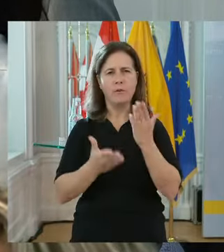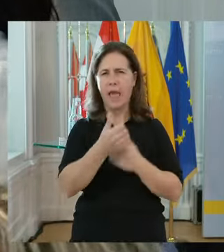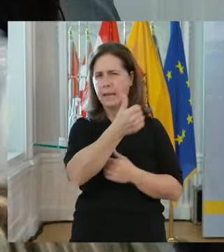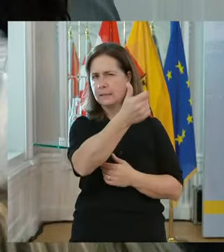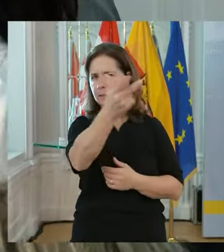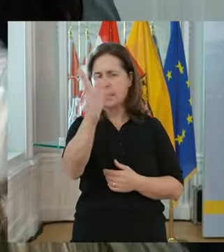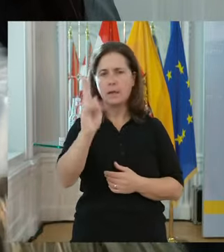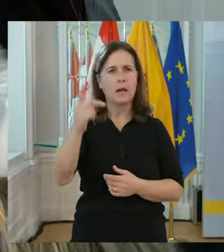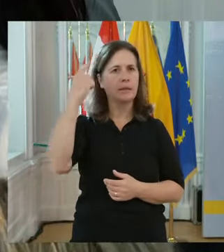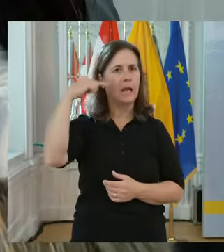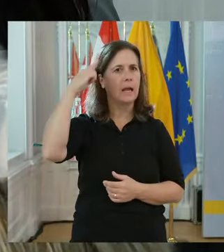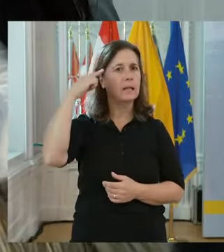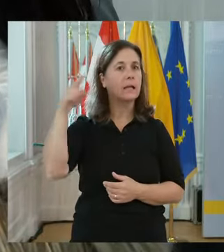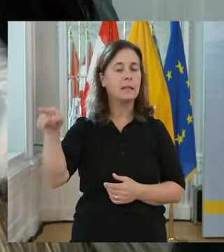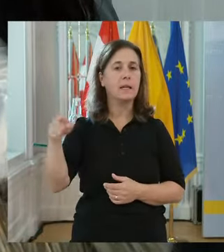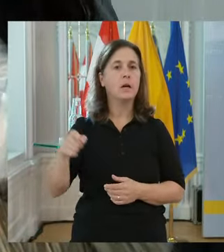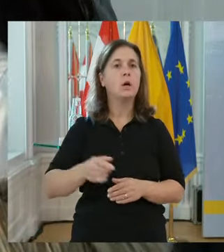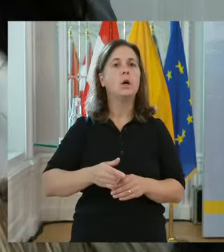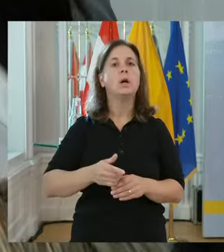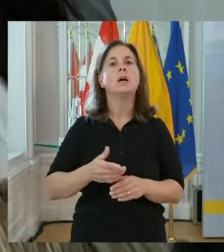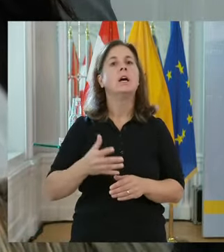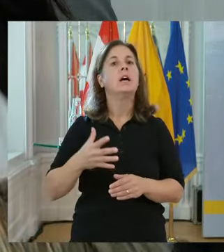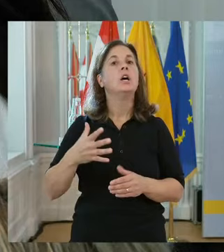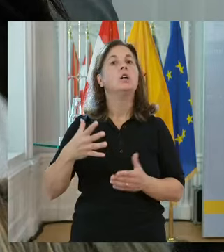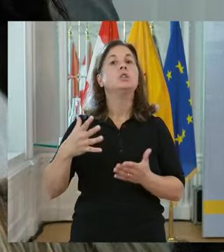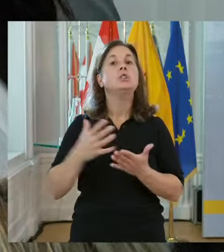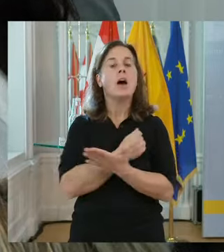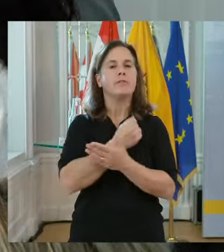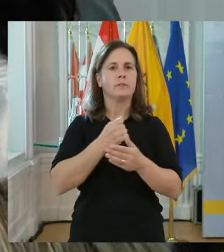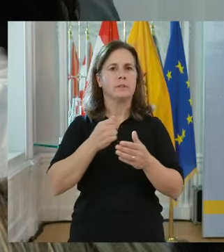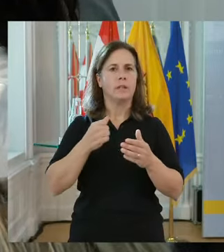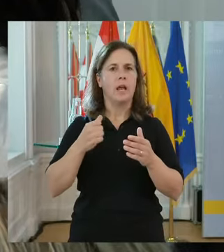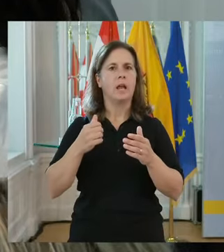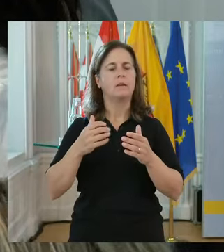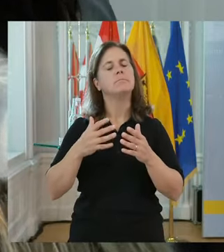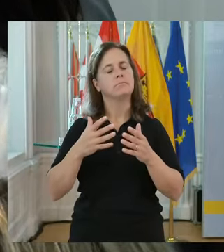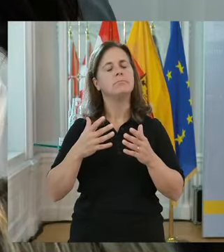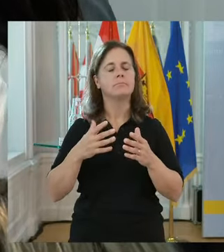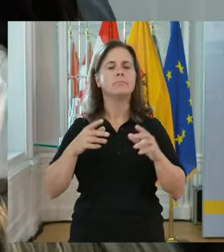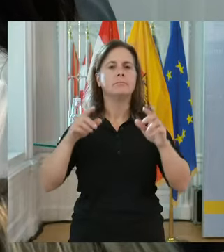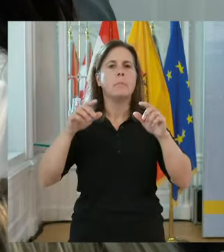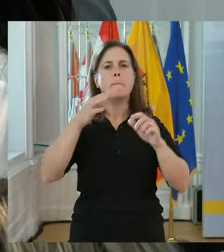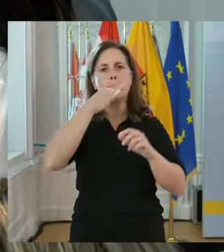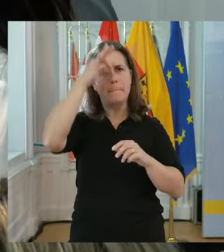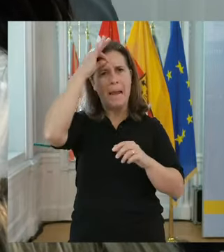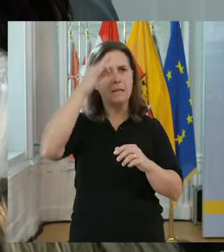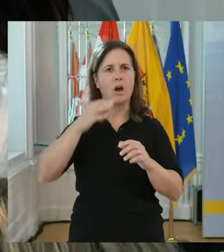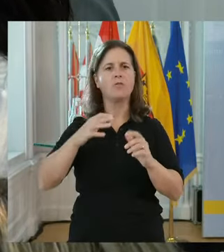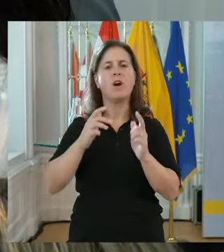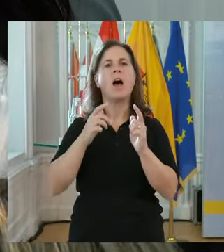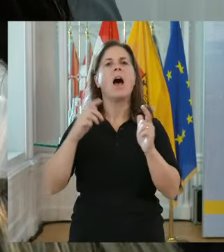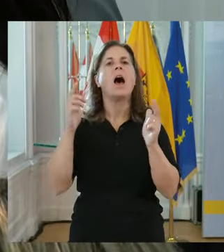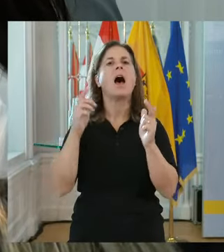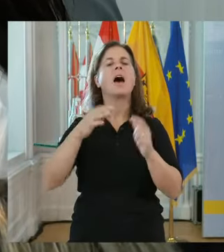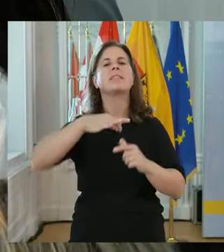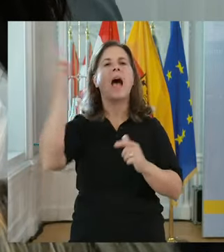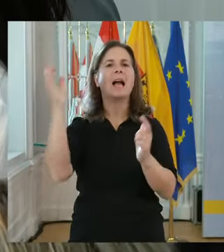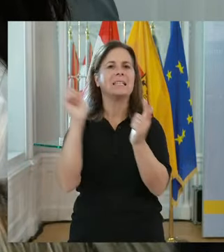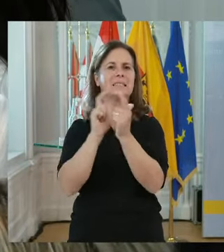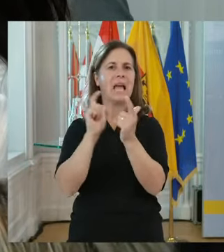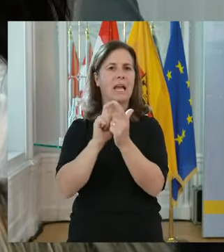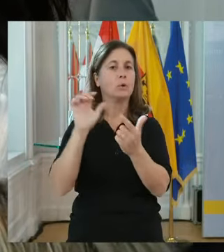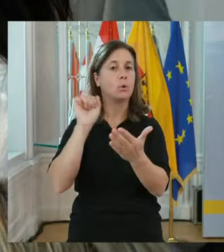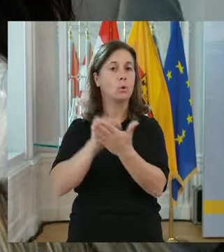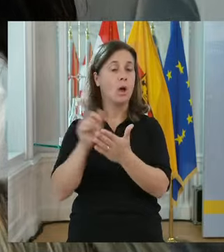viele erinnern, sie schaffte es letztlich auf die Titelseite einer großen Tageszeitung. Und zwar, ihr großer Wunsch war es, Richterin